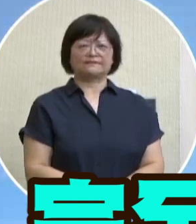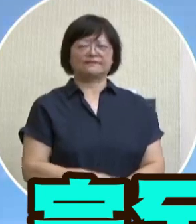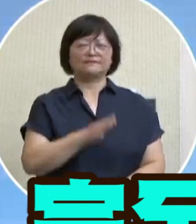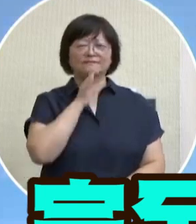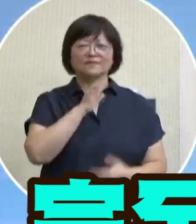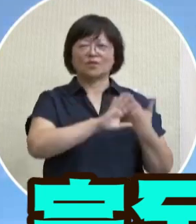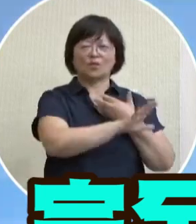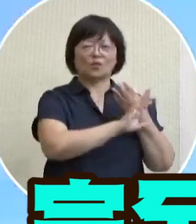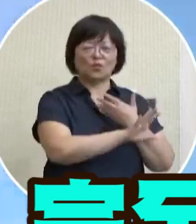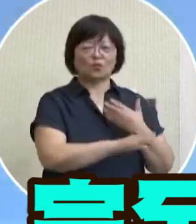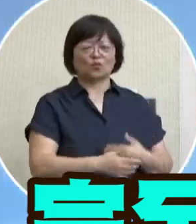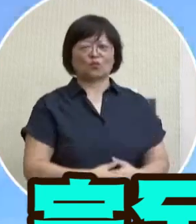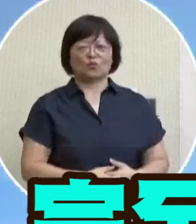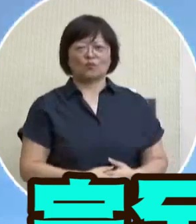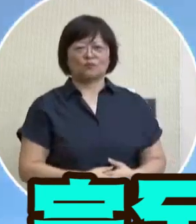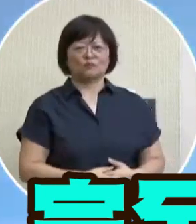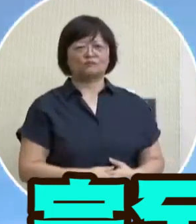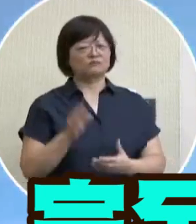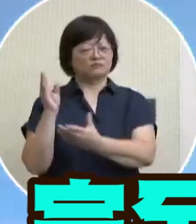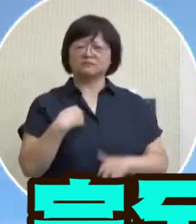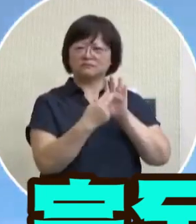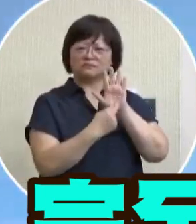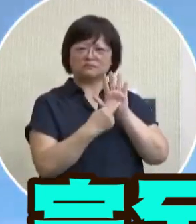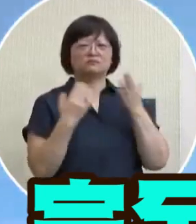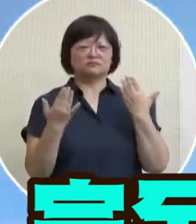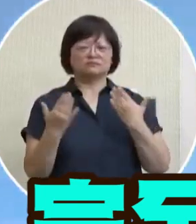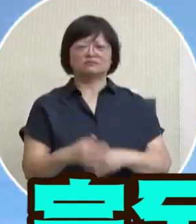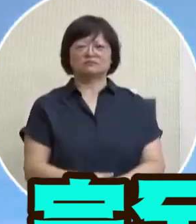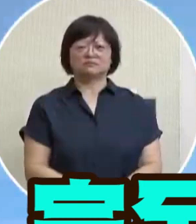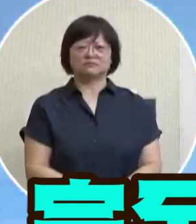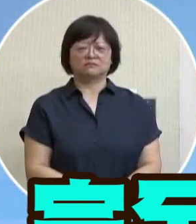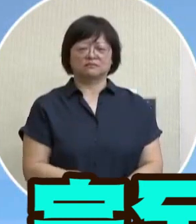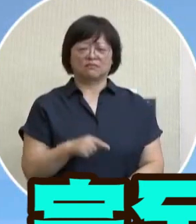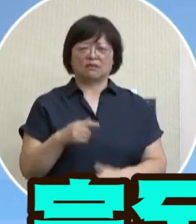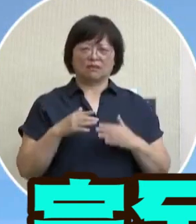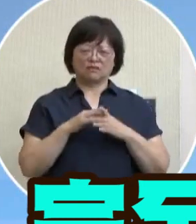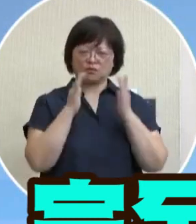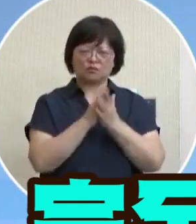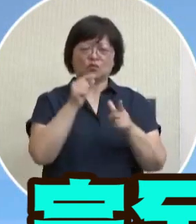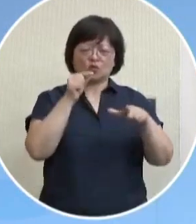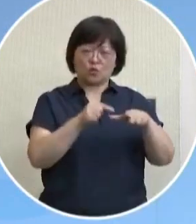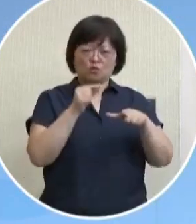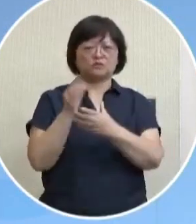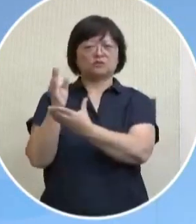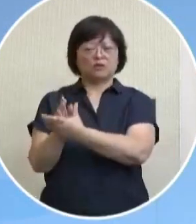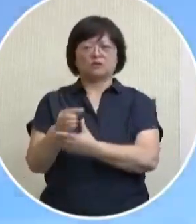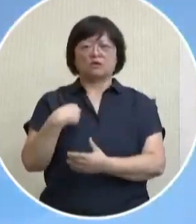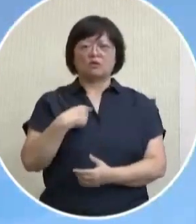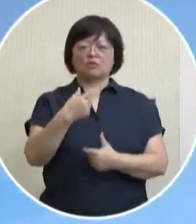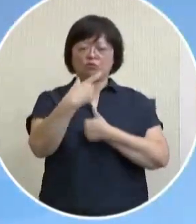是 foreign investment， 就我们是过海外的投资，完全是鸿海公司的资产。如